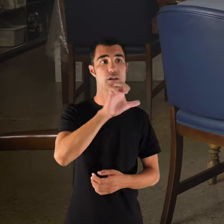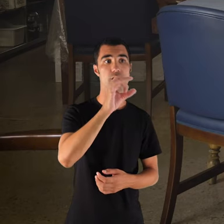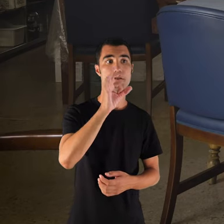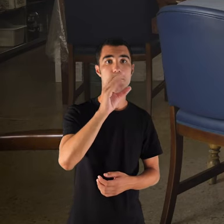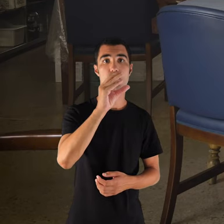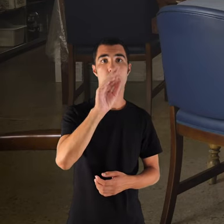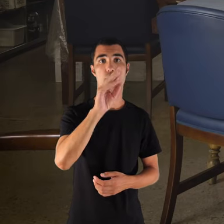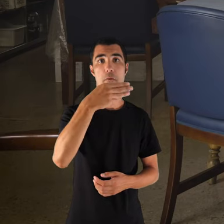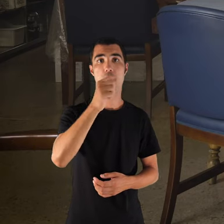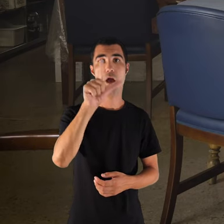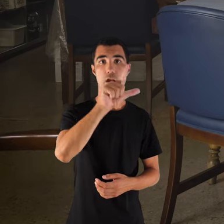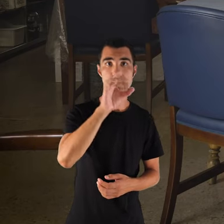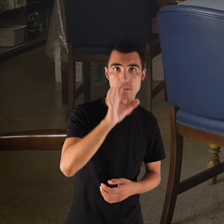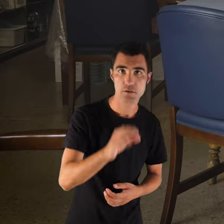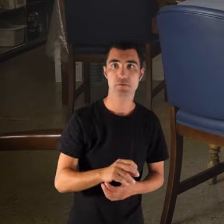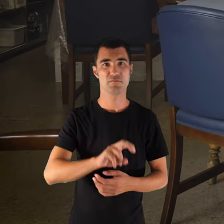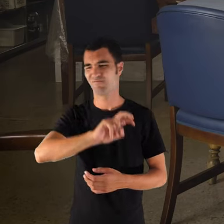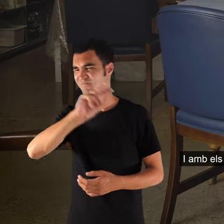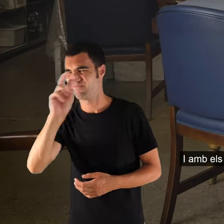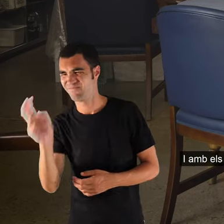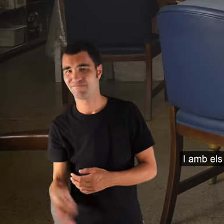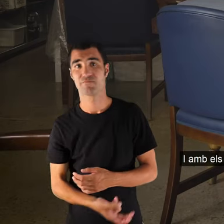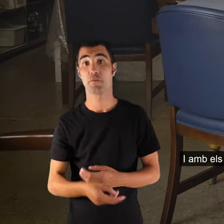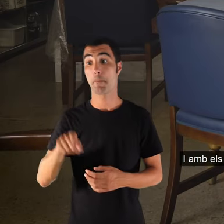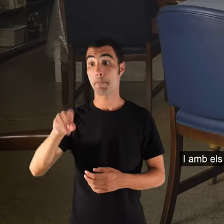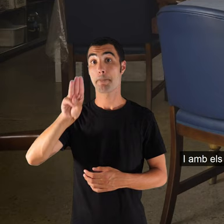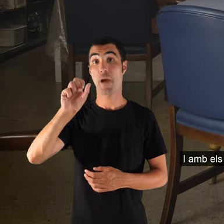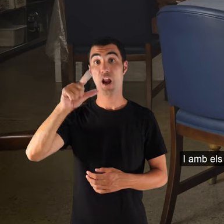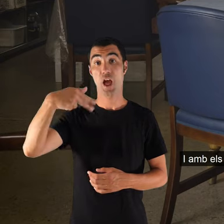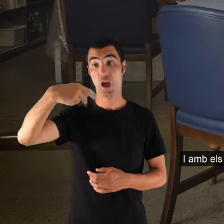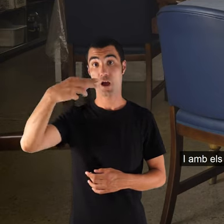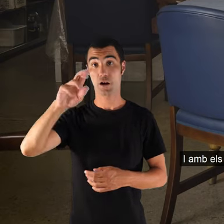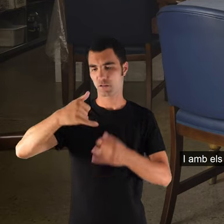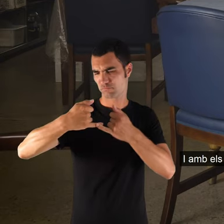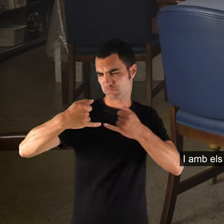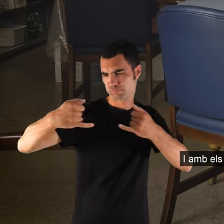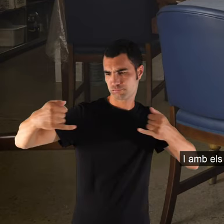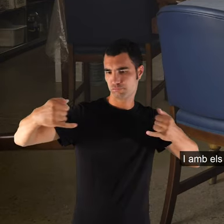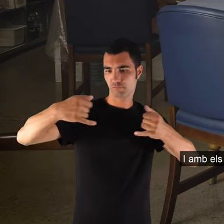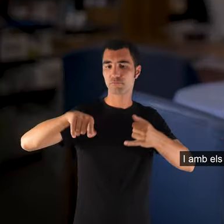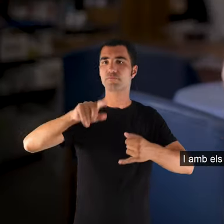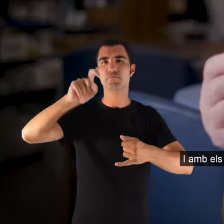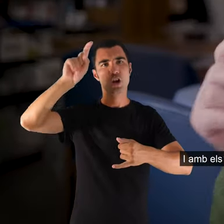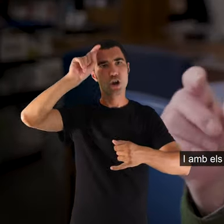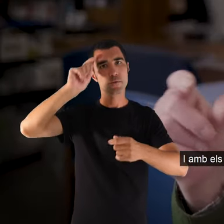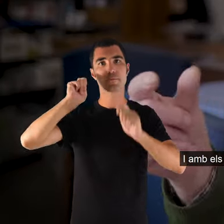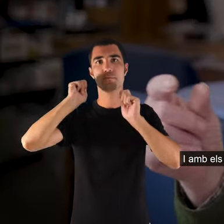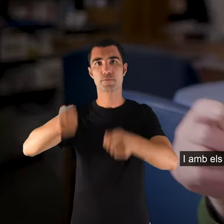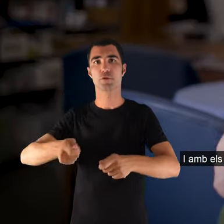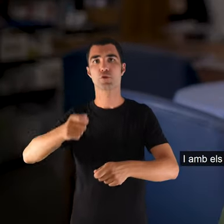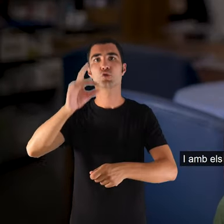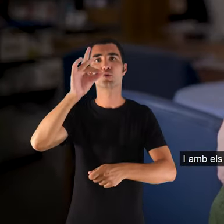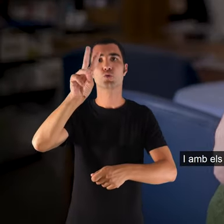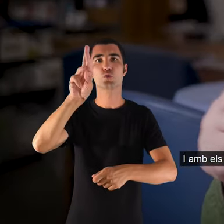escorballs i tot això. I en sus palangres teníem una classe de palangre que li deien duent